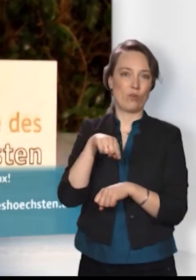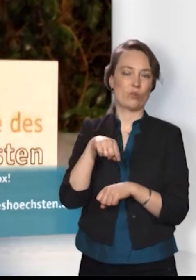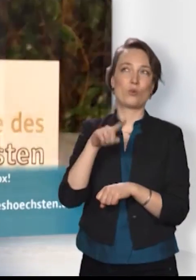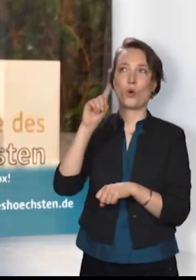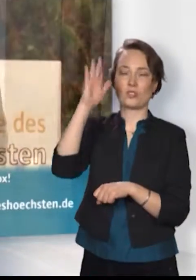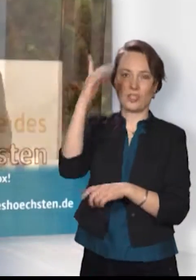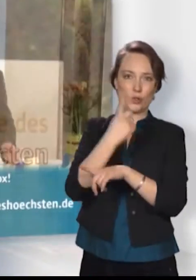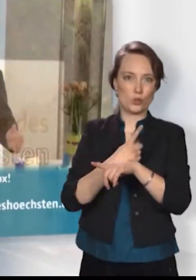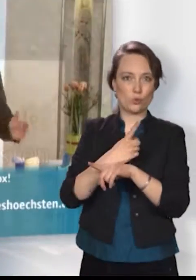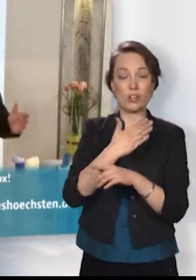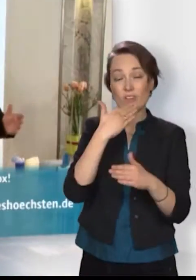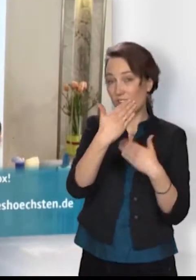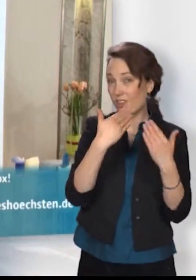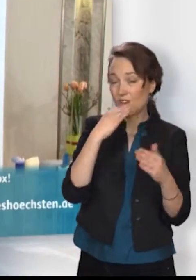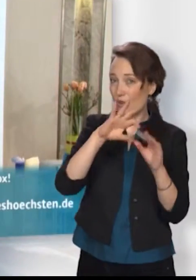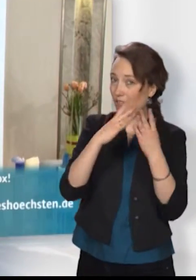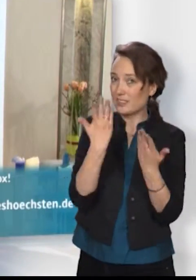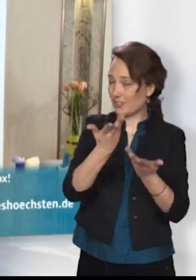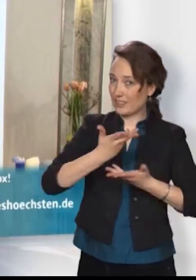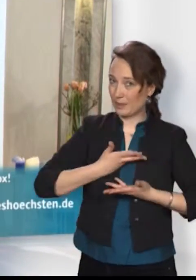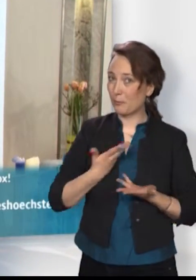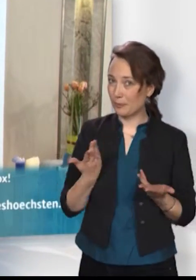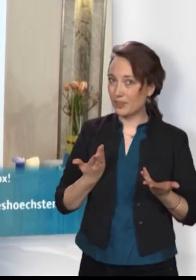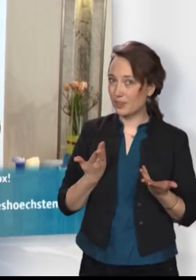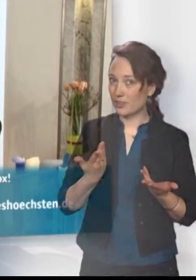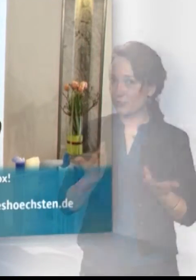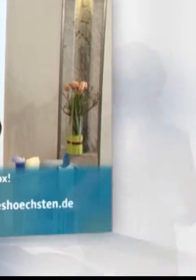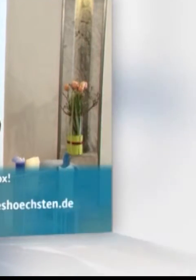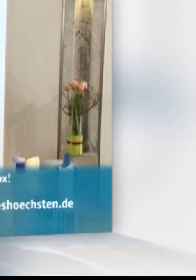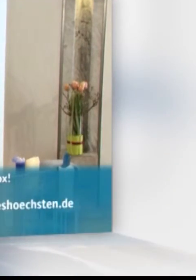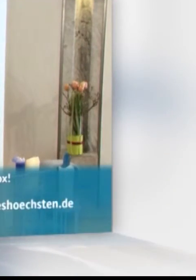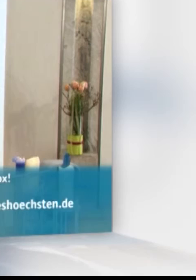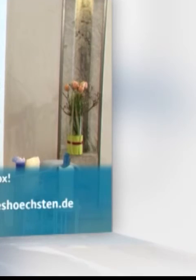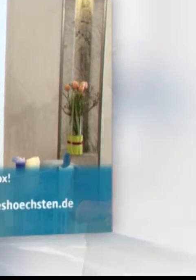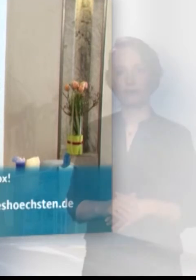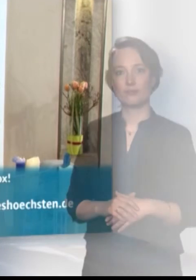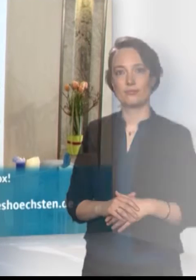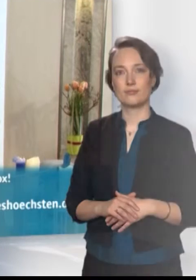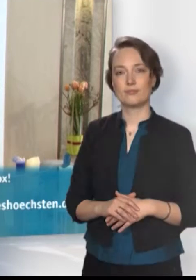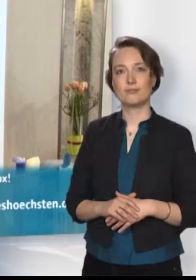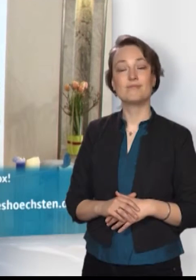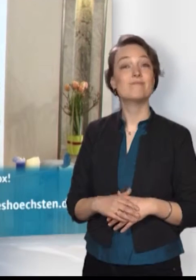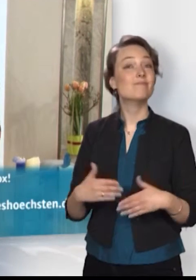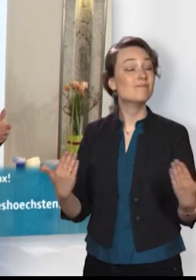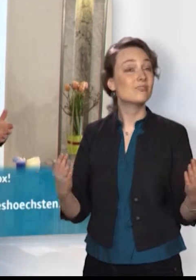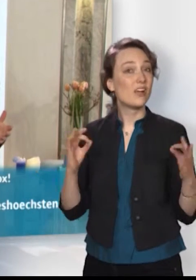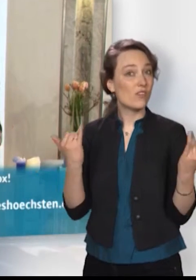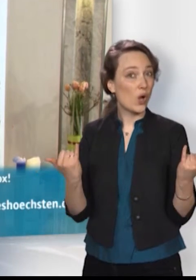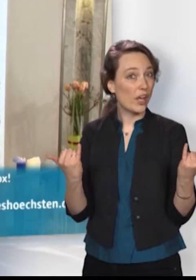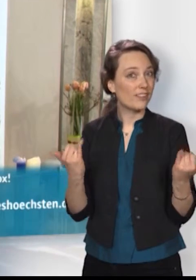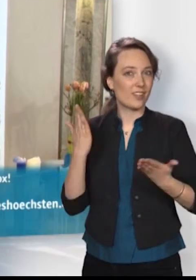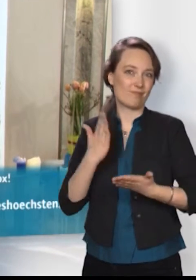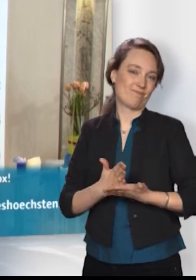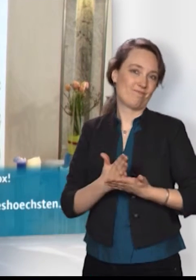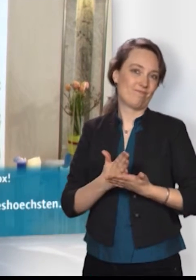lassen. Das war's für heute. Gehen Sie behütet in die nächsten Tage. Und ich freue